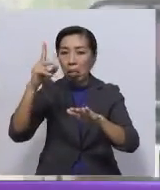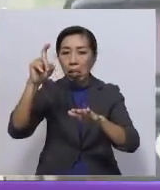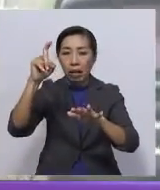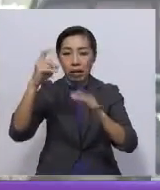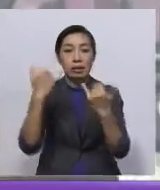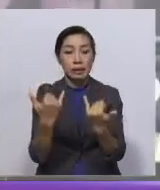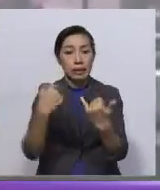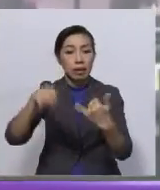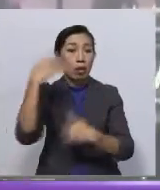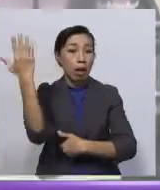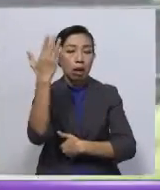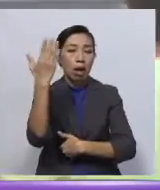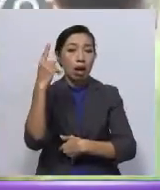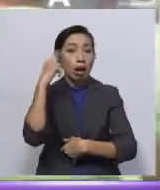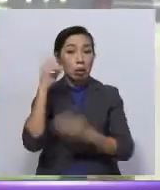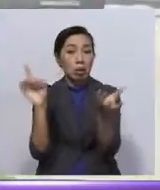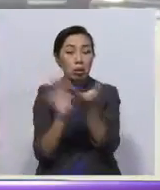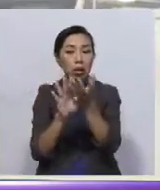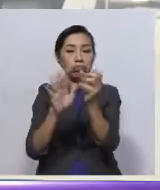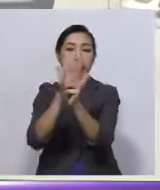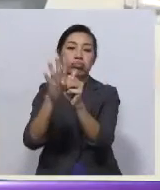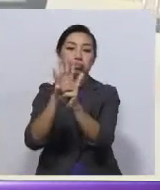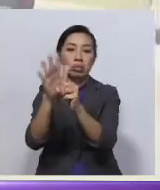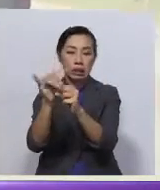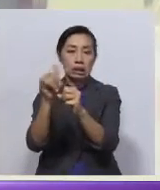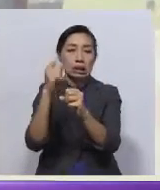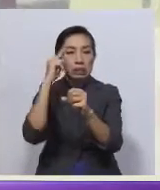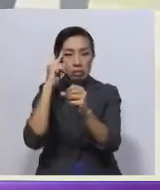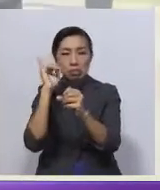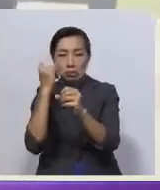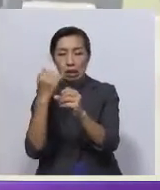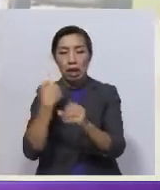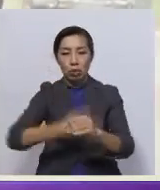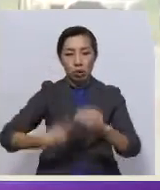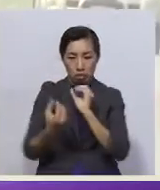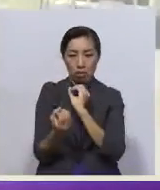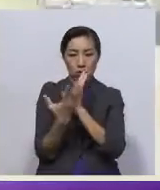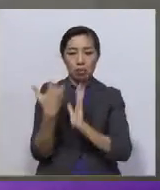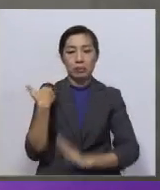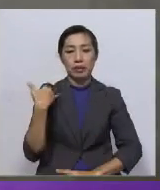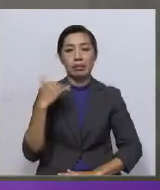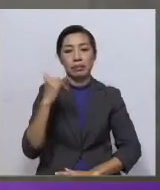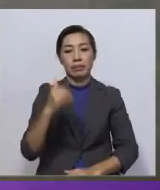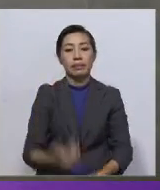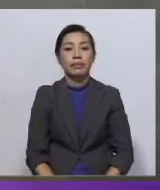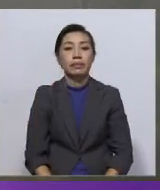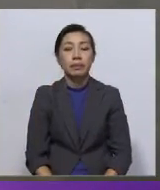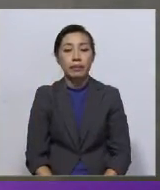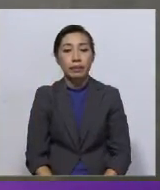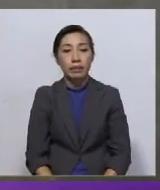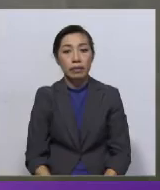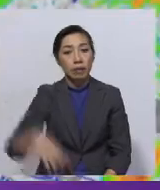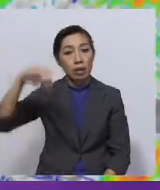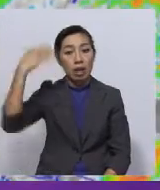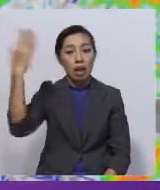ชัดเจนและคุภาพอากาศก็อยู่ในระดบปนกรางจนถระดับที่มผลกระทบตอดสุขภาพของประชาชในพ้นที่แล้วด